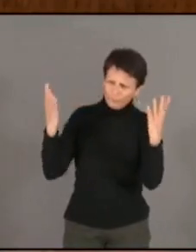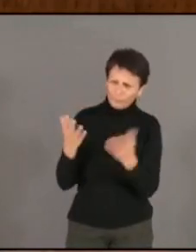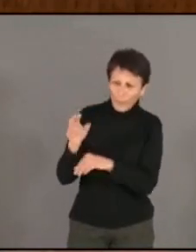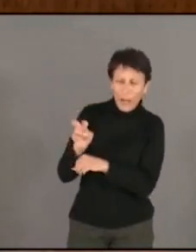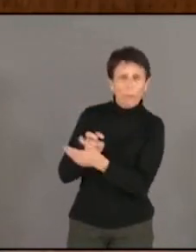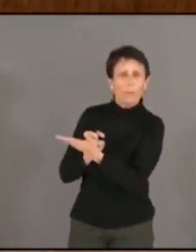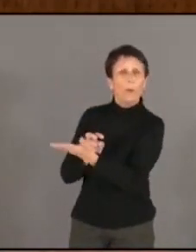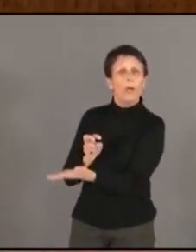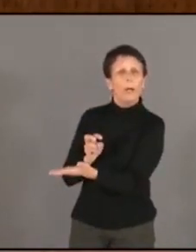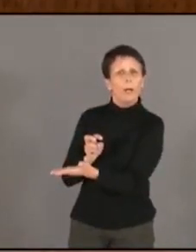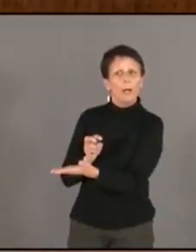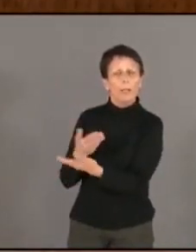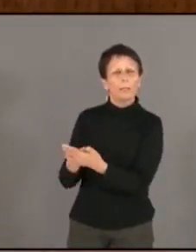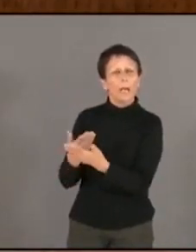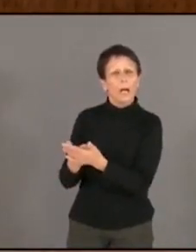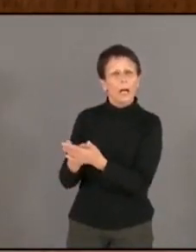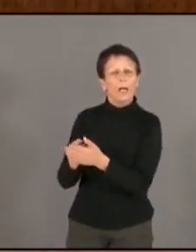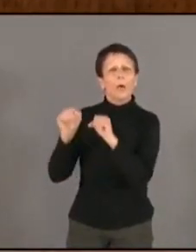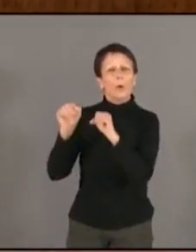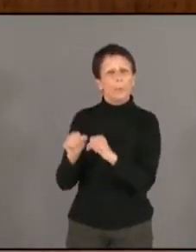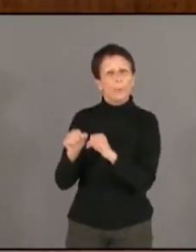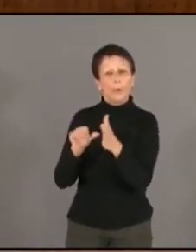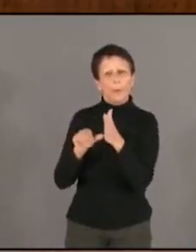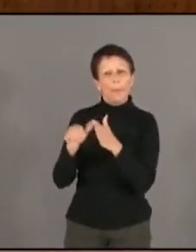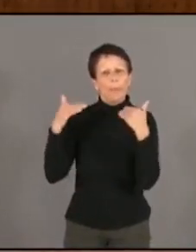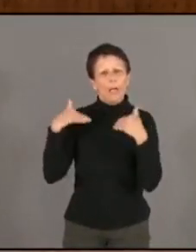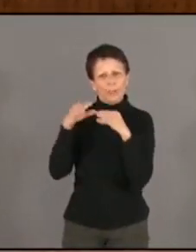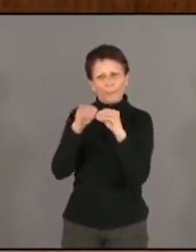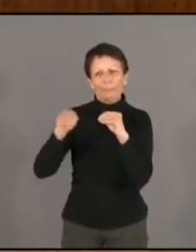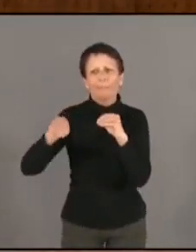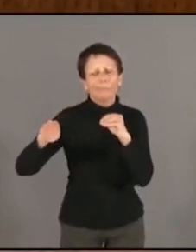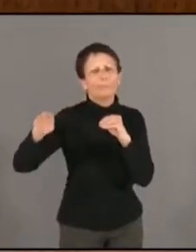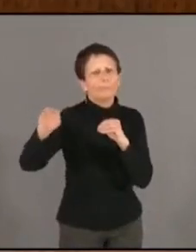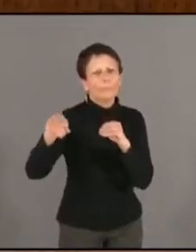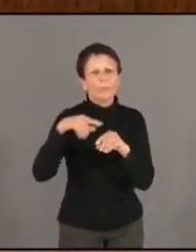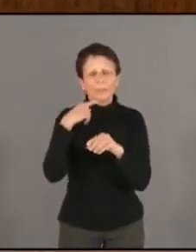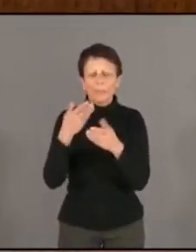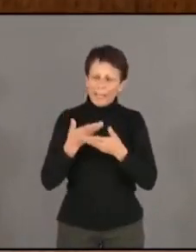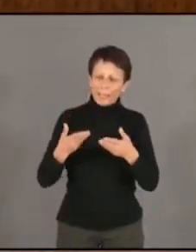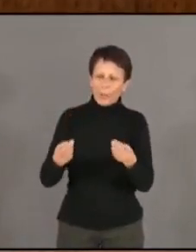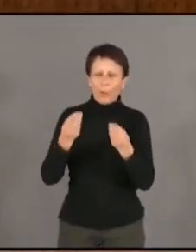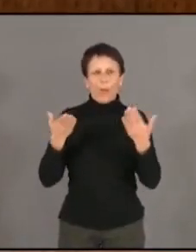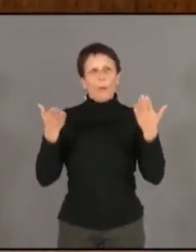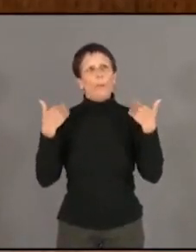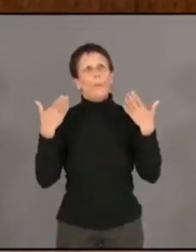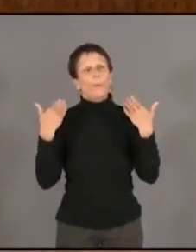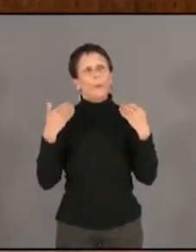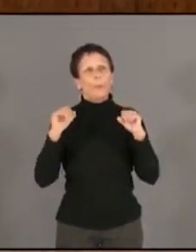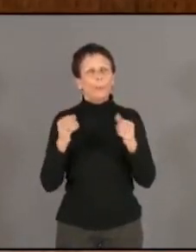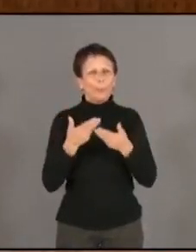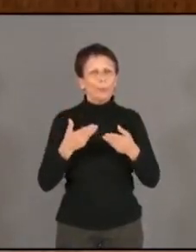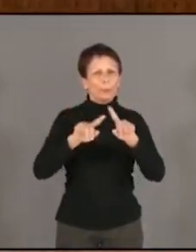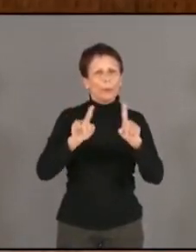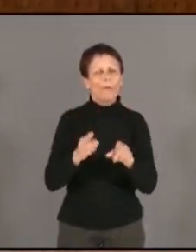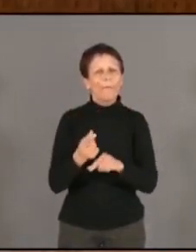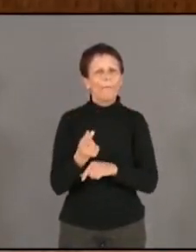d'emprunt permet de reporter le paiement des charges et d'améliorer artificiellement la situation financière. On note